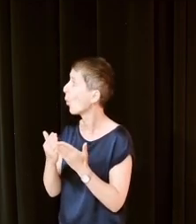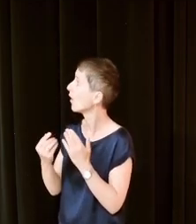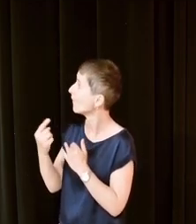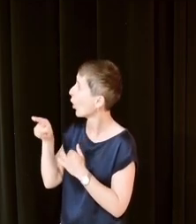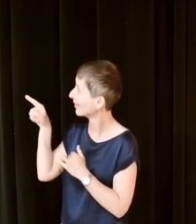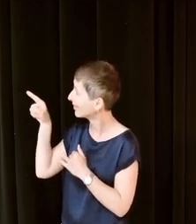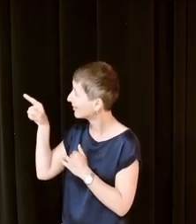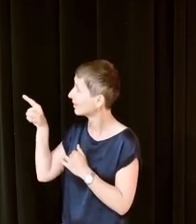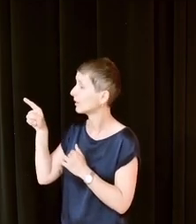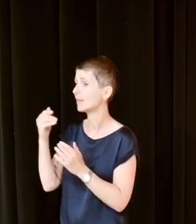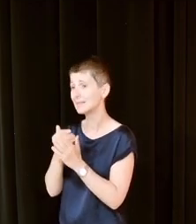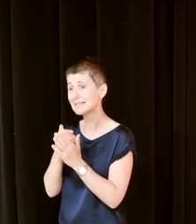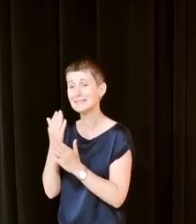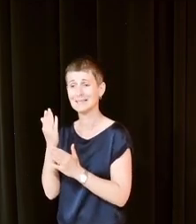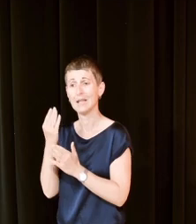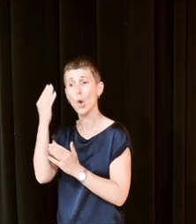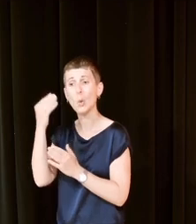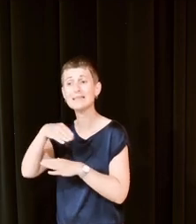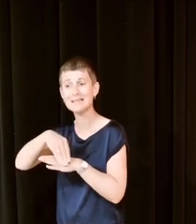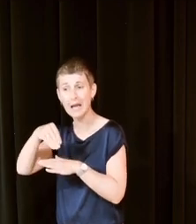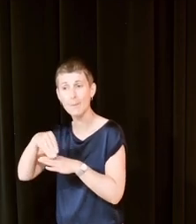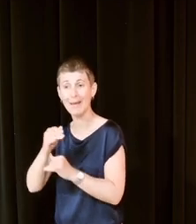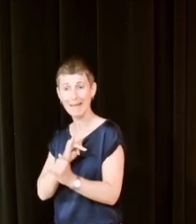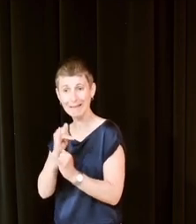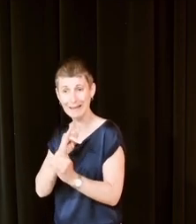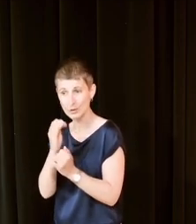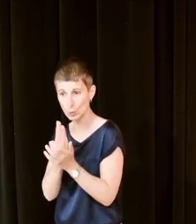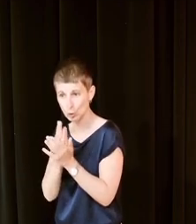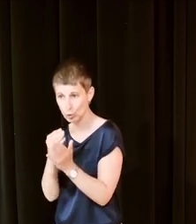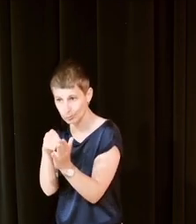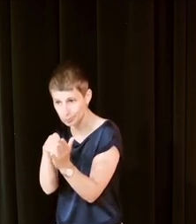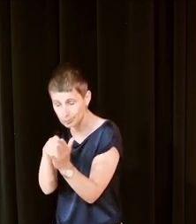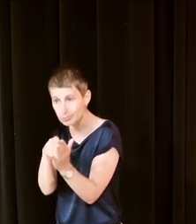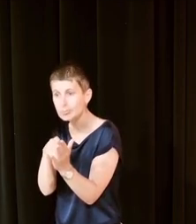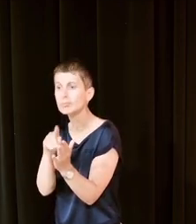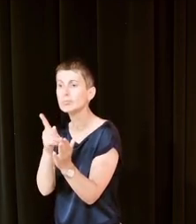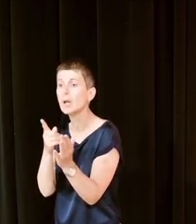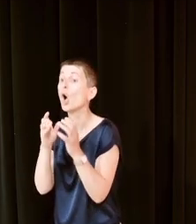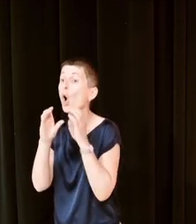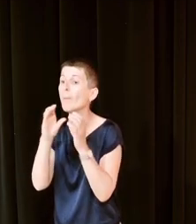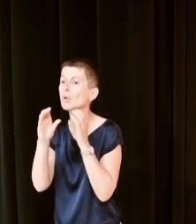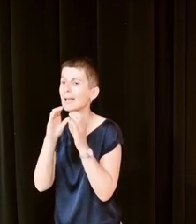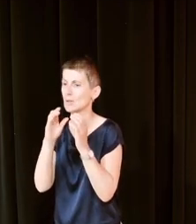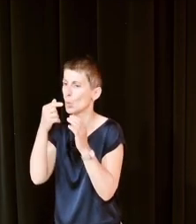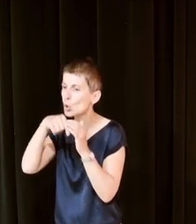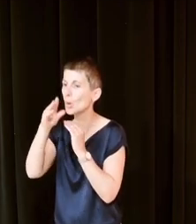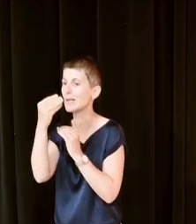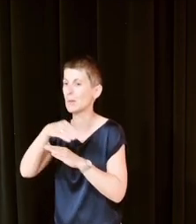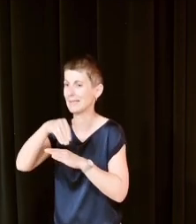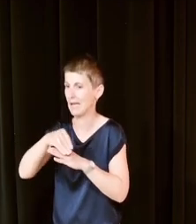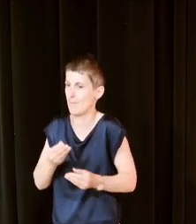die Indikation von Kunsttherapie schon so benannt. Es ist die Förderung von Kommunikation, darüber haben wir jetzt ein bisschen gesprochen.